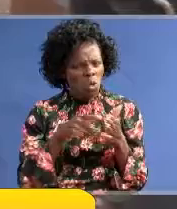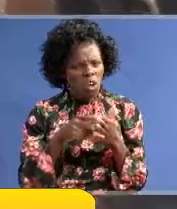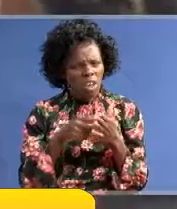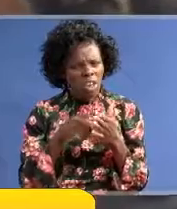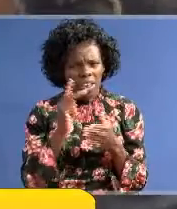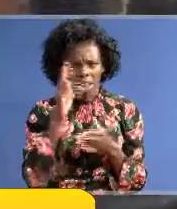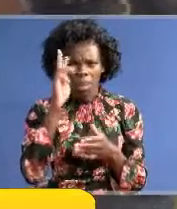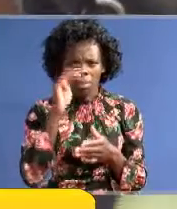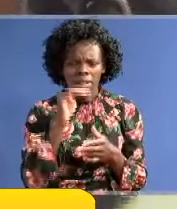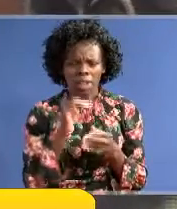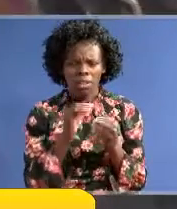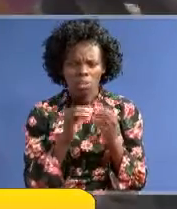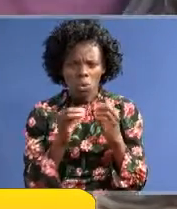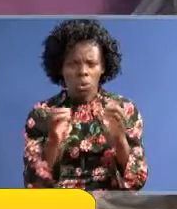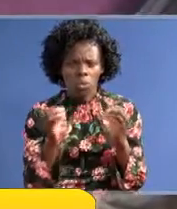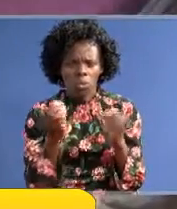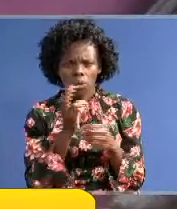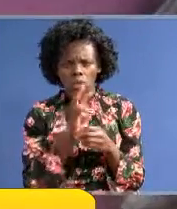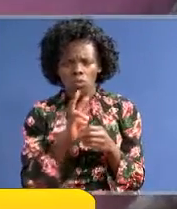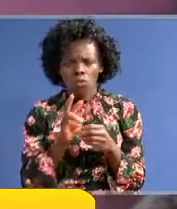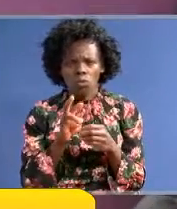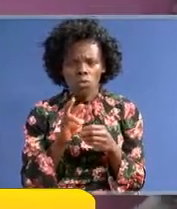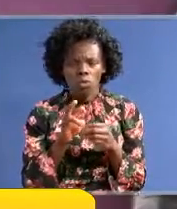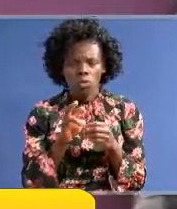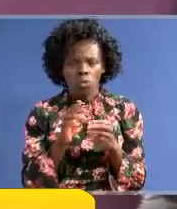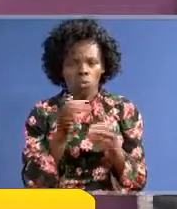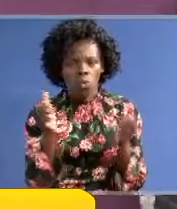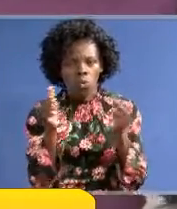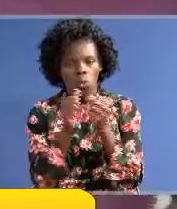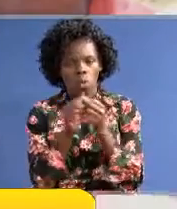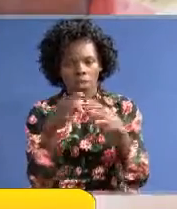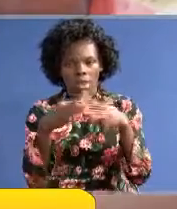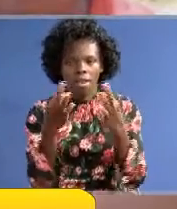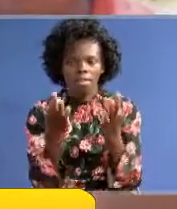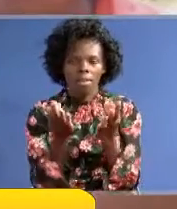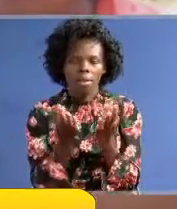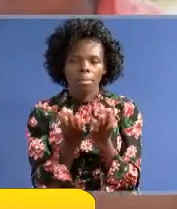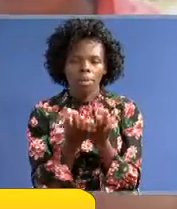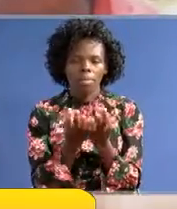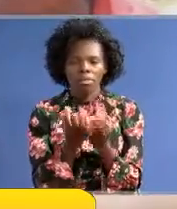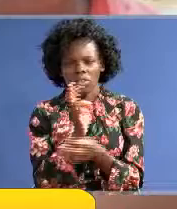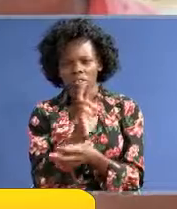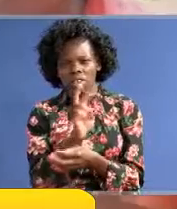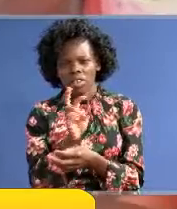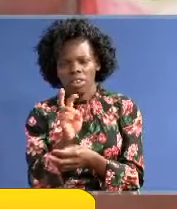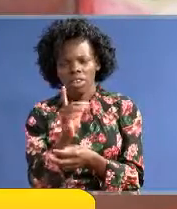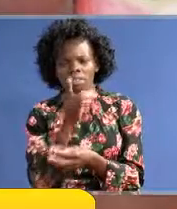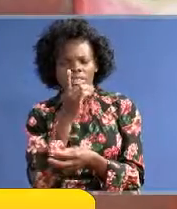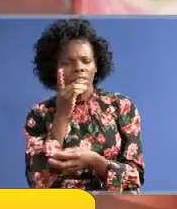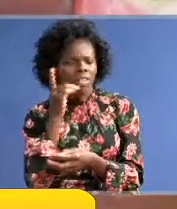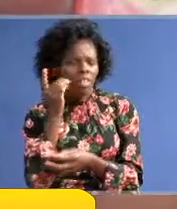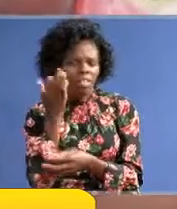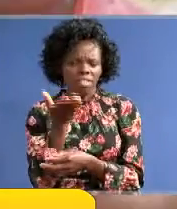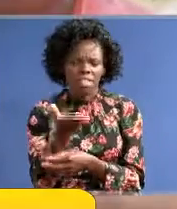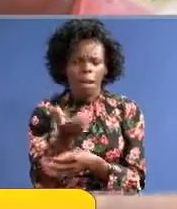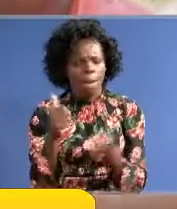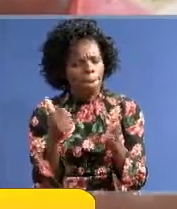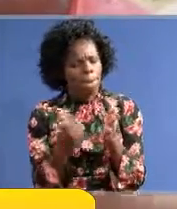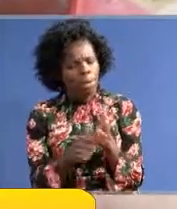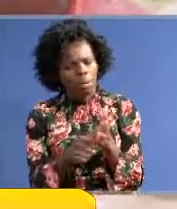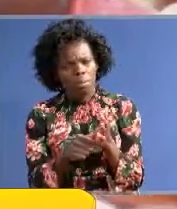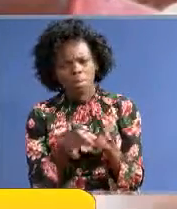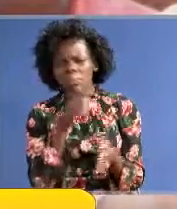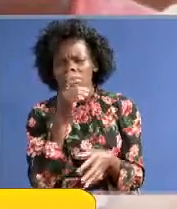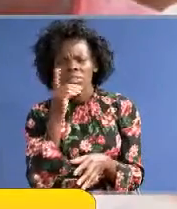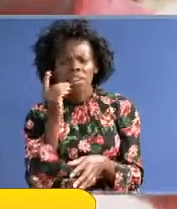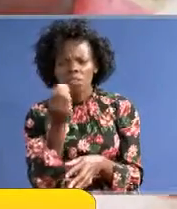kadhaa ili kutafutia mifugo wao maji pamoja na familia zao. Mnaona huku kiangazi venye iko. Shida inakuwa ya